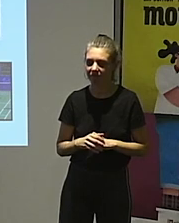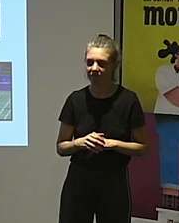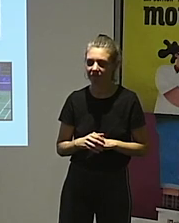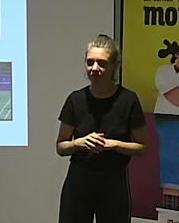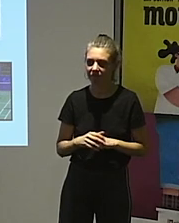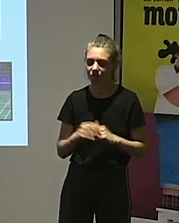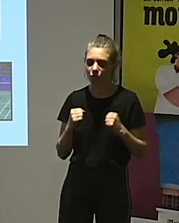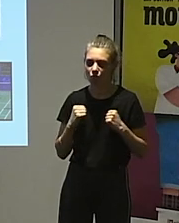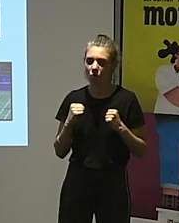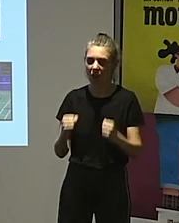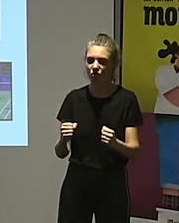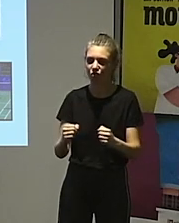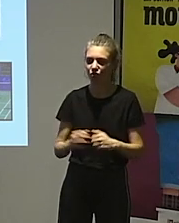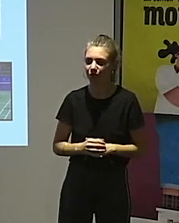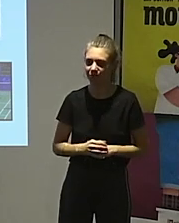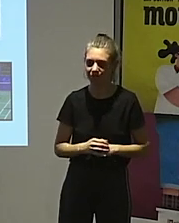Courage.